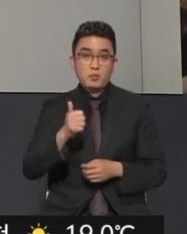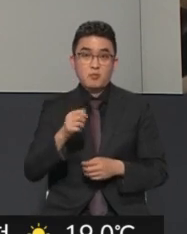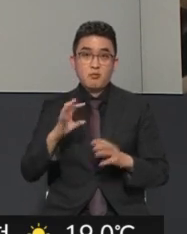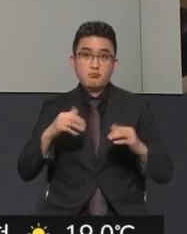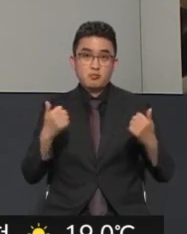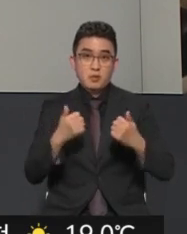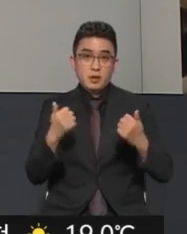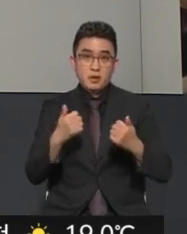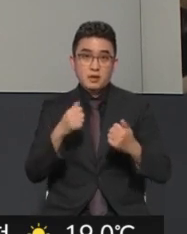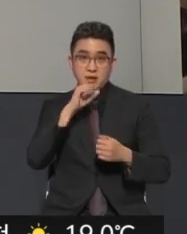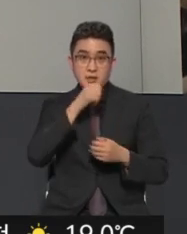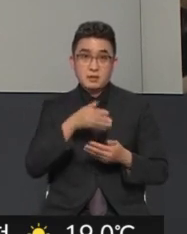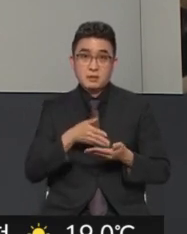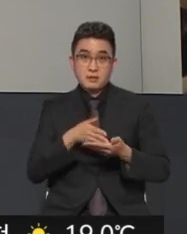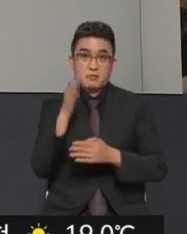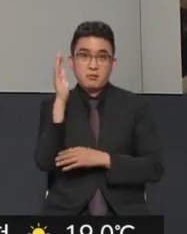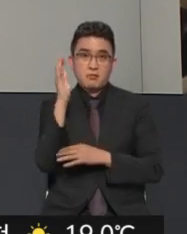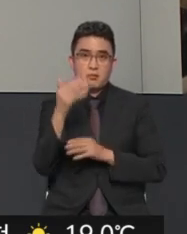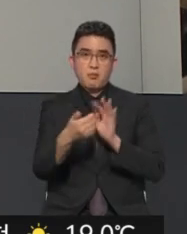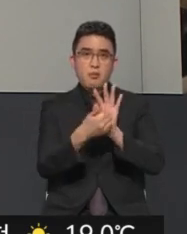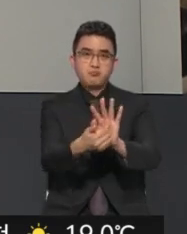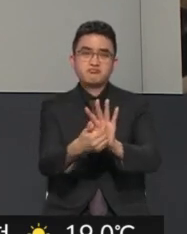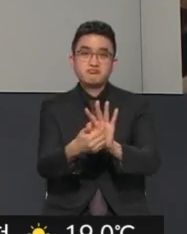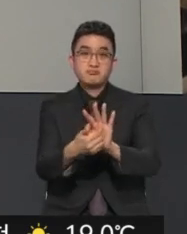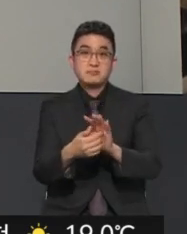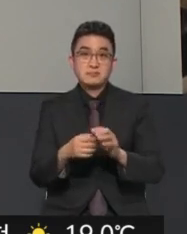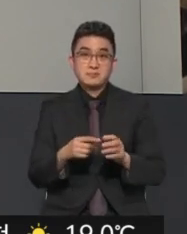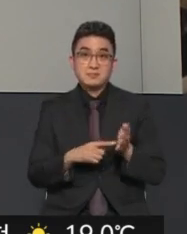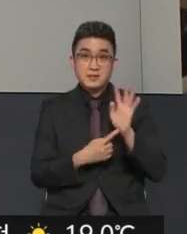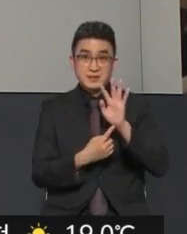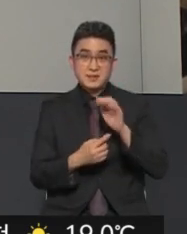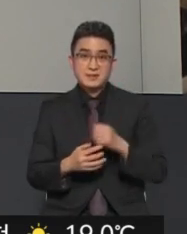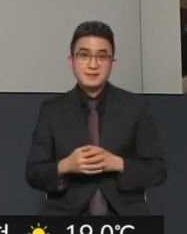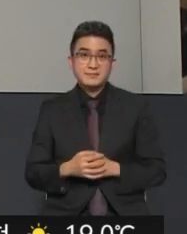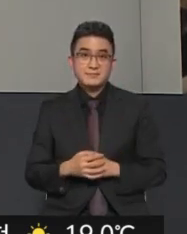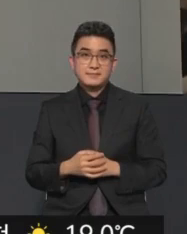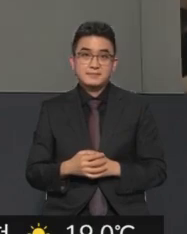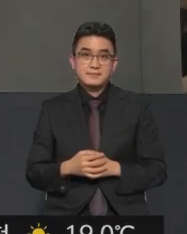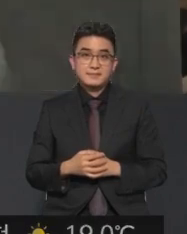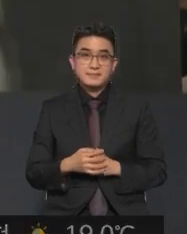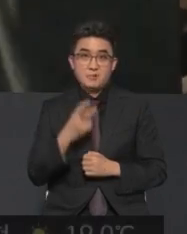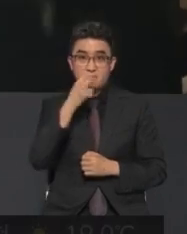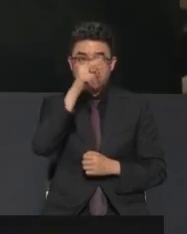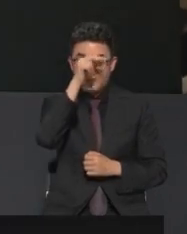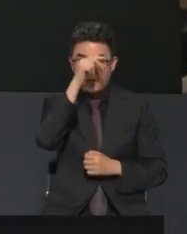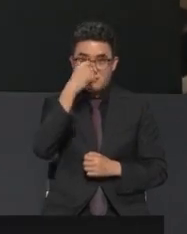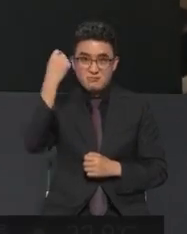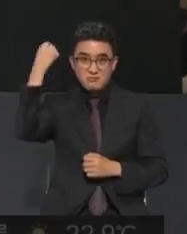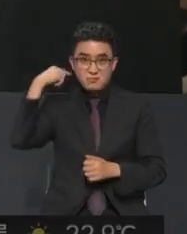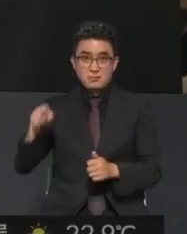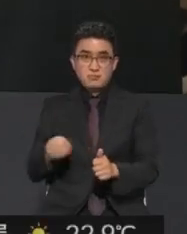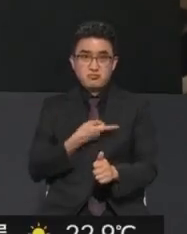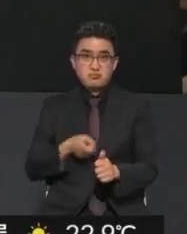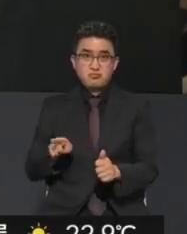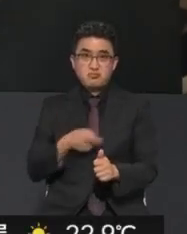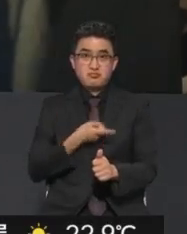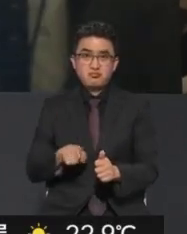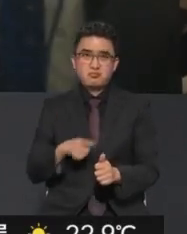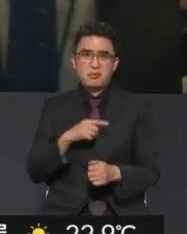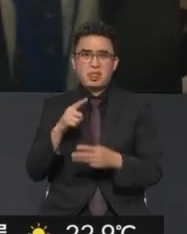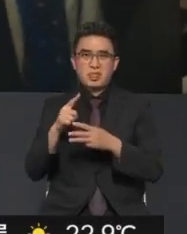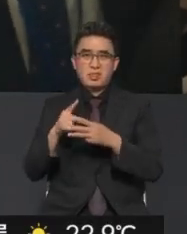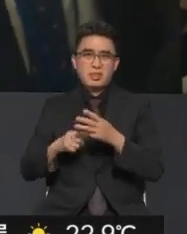시정연설을 거부할 수도 있다고 말했습니다 검찰의 1년에 수사에 배후에는 윤 대통령이 있다는게 민주당의